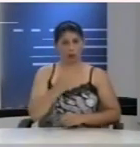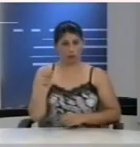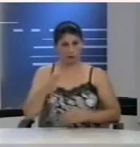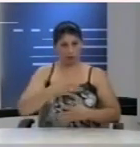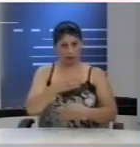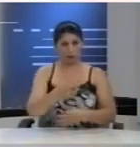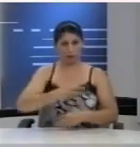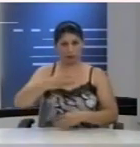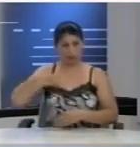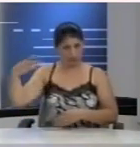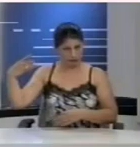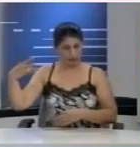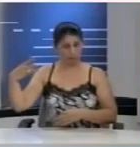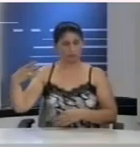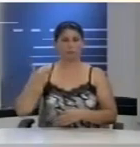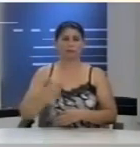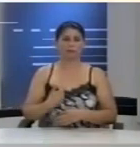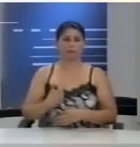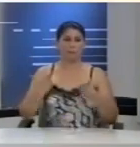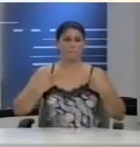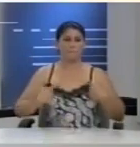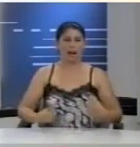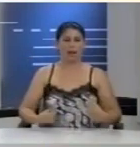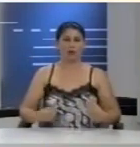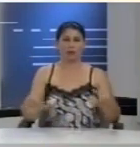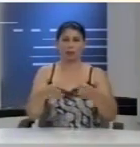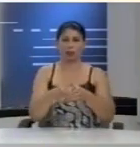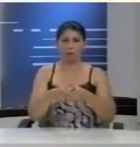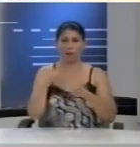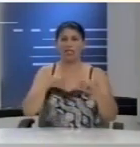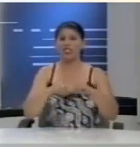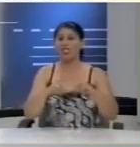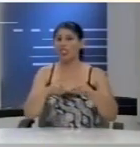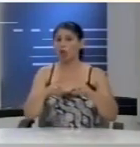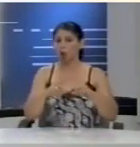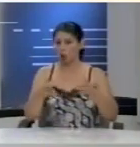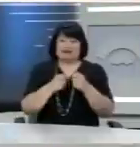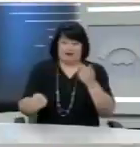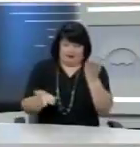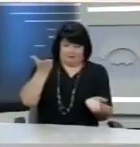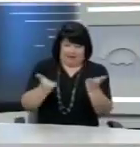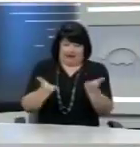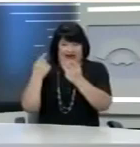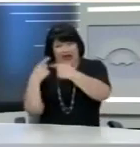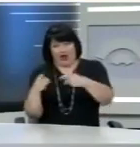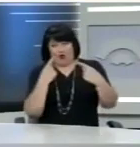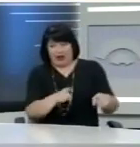Γιάννη Στουρνάρα και τη μήνυση του πρώην πρόεδρου του Κελπνό, Σταμάτη Πουλή. Τα μέτρα και τα σταθμά τα